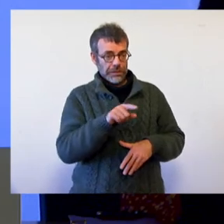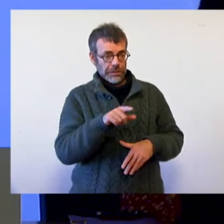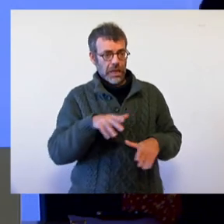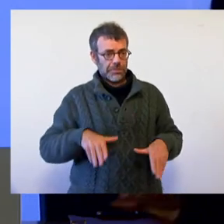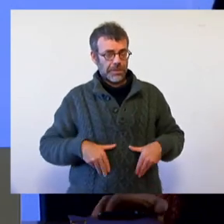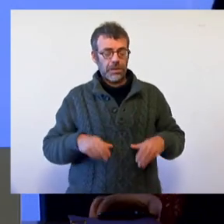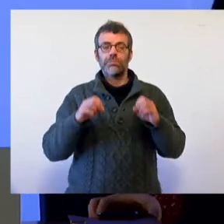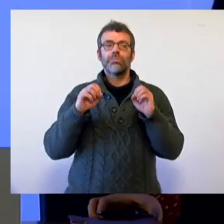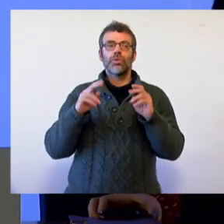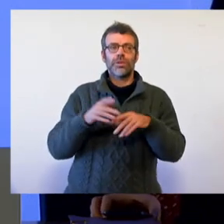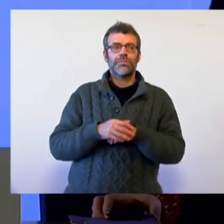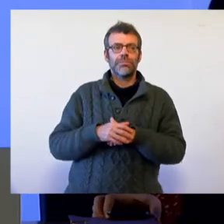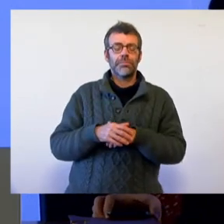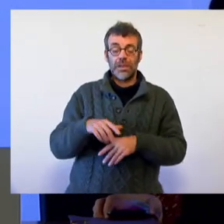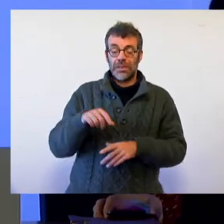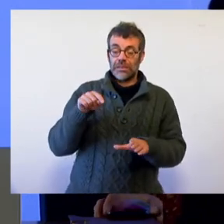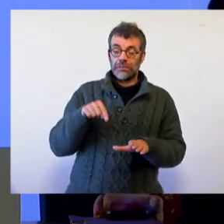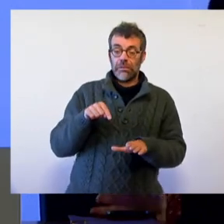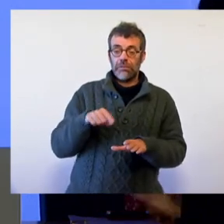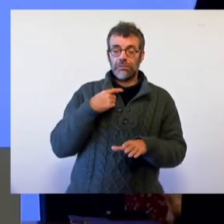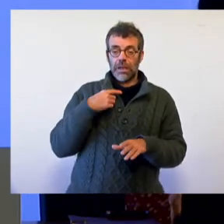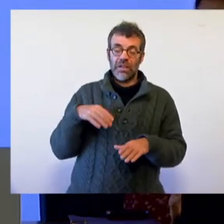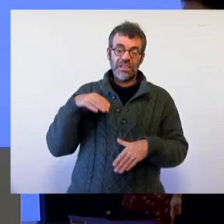Ça, c'est des investissements du DOB.